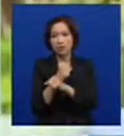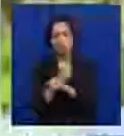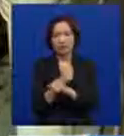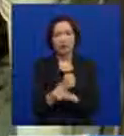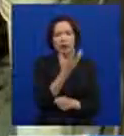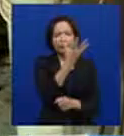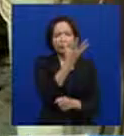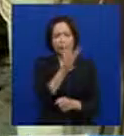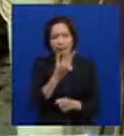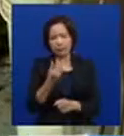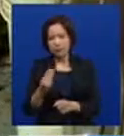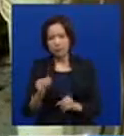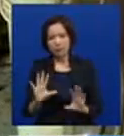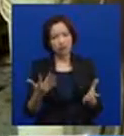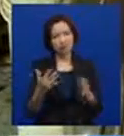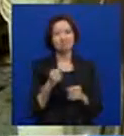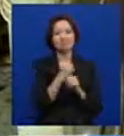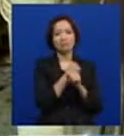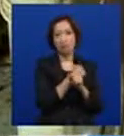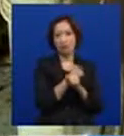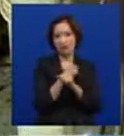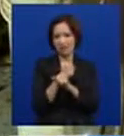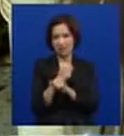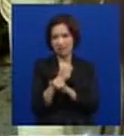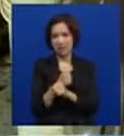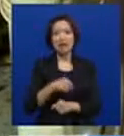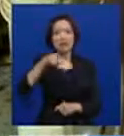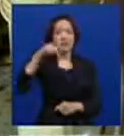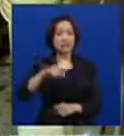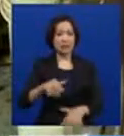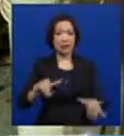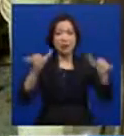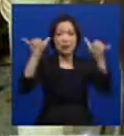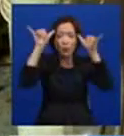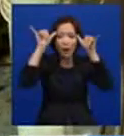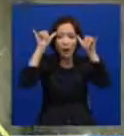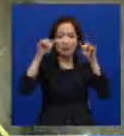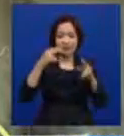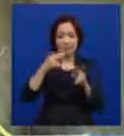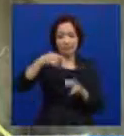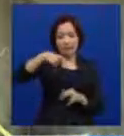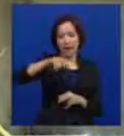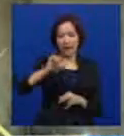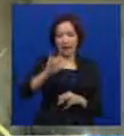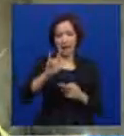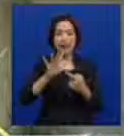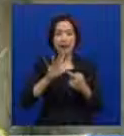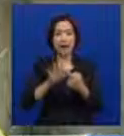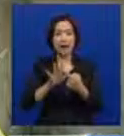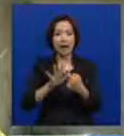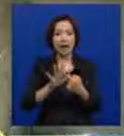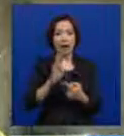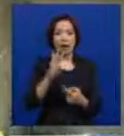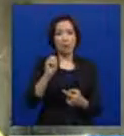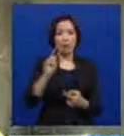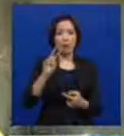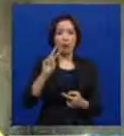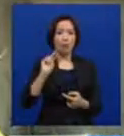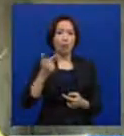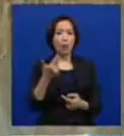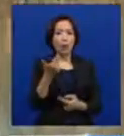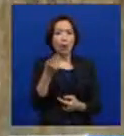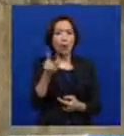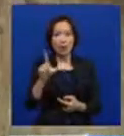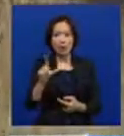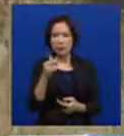านี ้นอกจากนี้ที่นี่ยังมีควายมงคลหรือพญาควายซึ่งเป็นควายปลักลักษณะพิเศษโดยบริเวณหน้